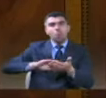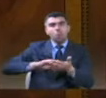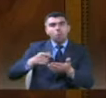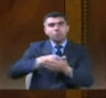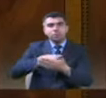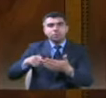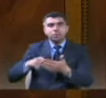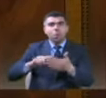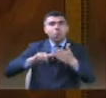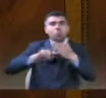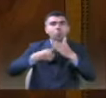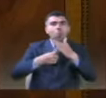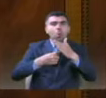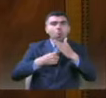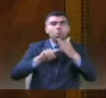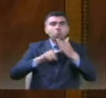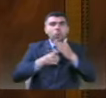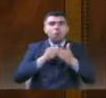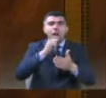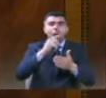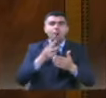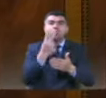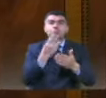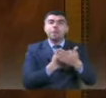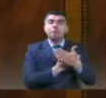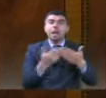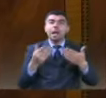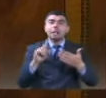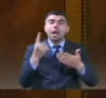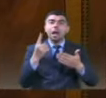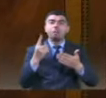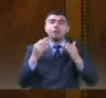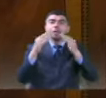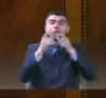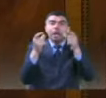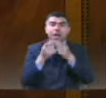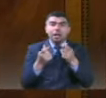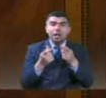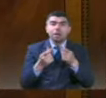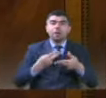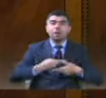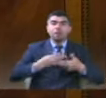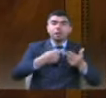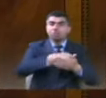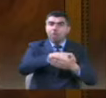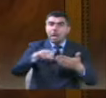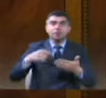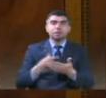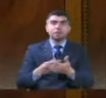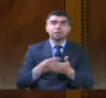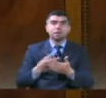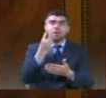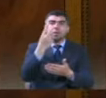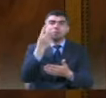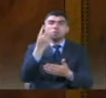الماء والكهرباء اللي كان كيتسالوا فيه 2 مليار ديال الدرهم المقاولات، وحلينا المشكل ديال لا تي في اللي كان فيه في